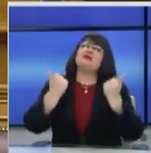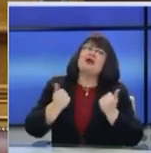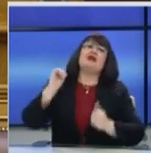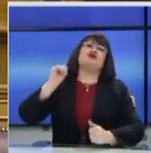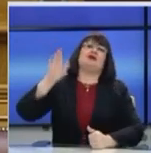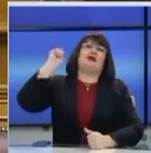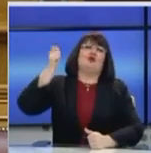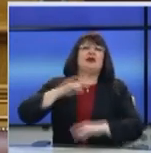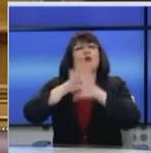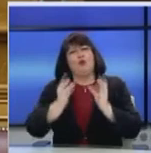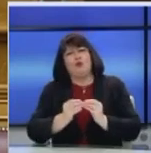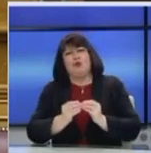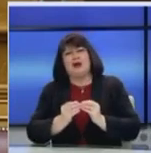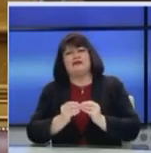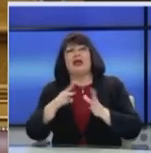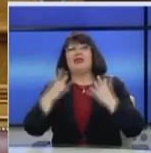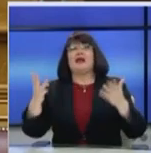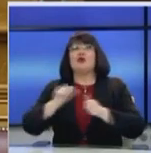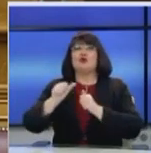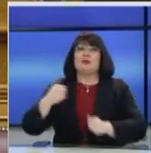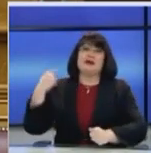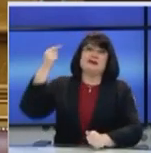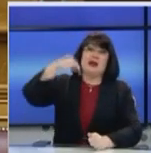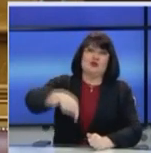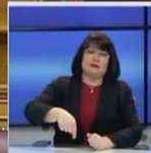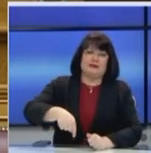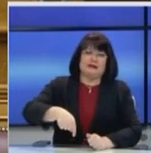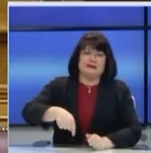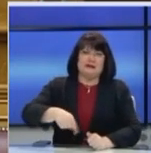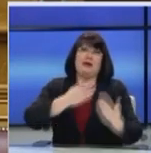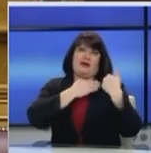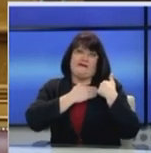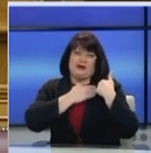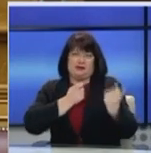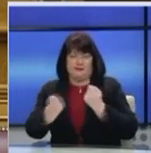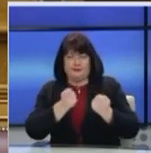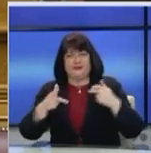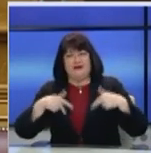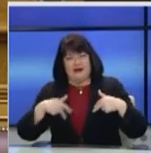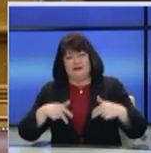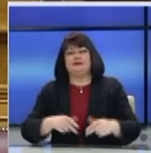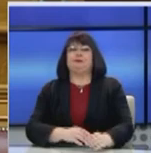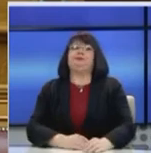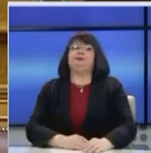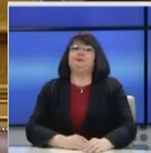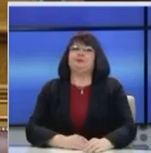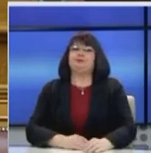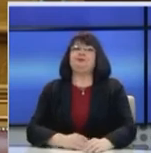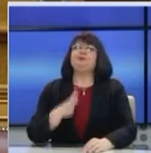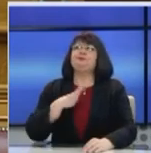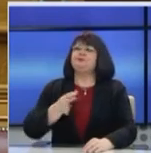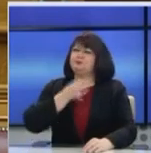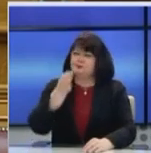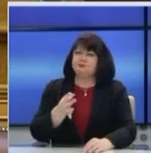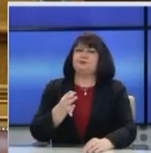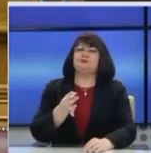στην εξωτερική πολιτική αυτούς 18 μήνες που έχουμε την ευθύνη της κυβέρνησης τόπου. Θα ήθελα λοιπόν και πάλι να